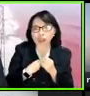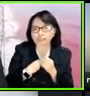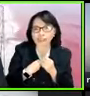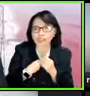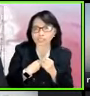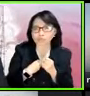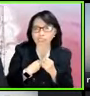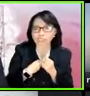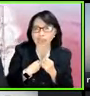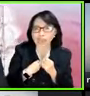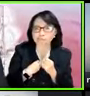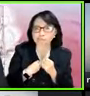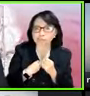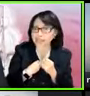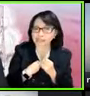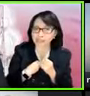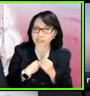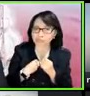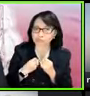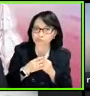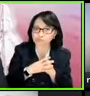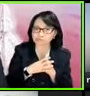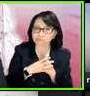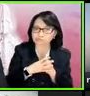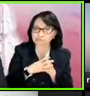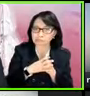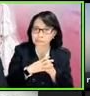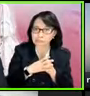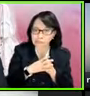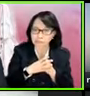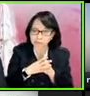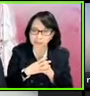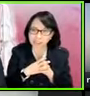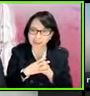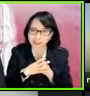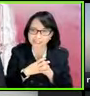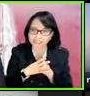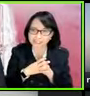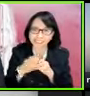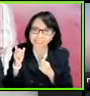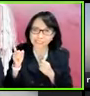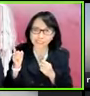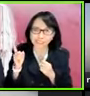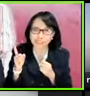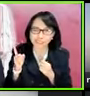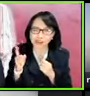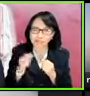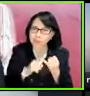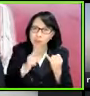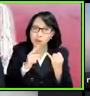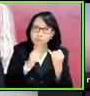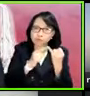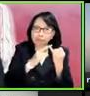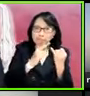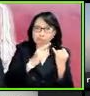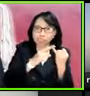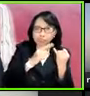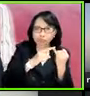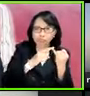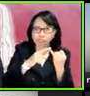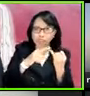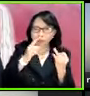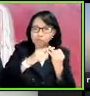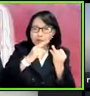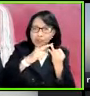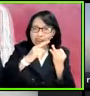itu adalah kemuliaan pelayananku saudara ini saudara Sudah bukan